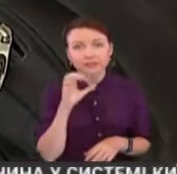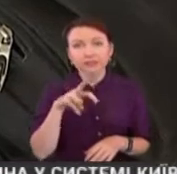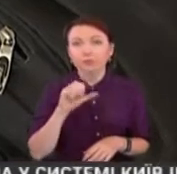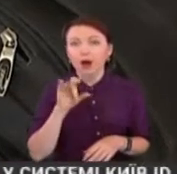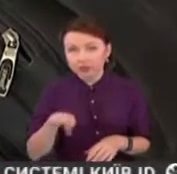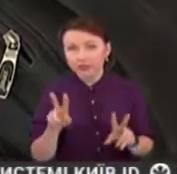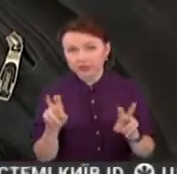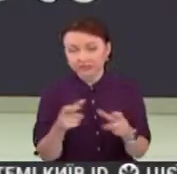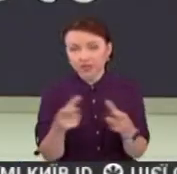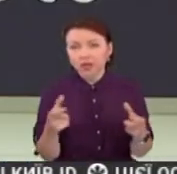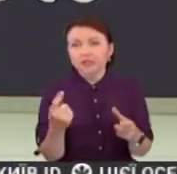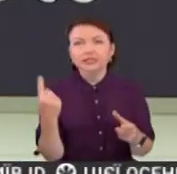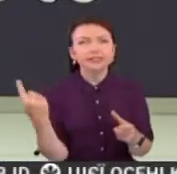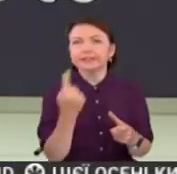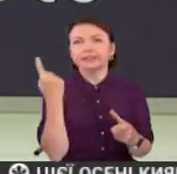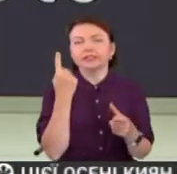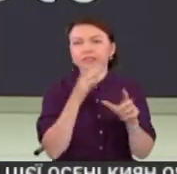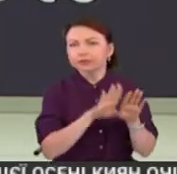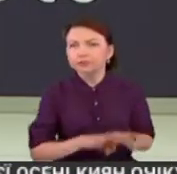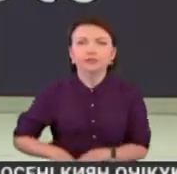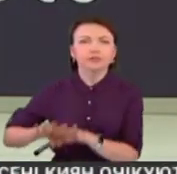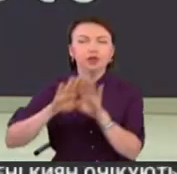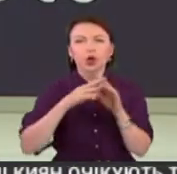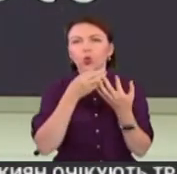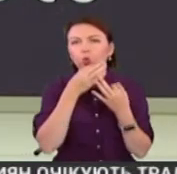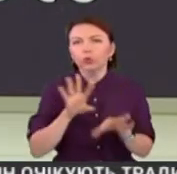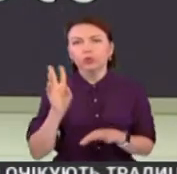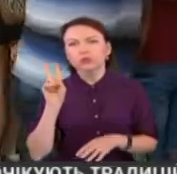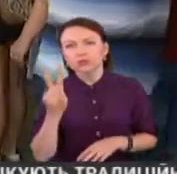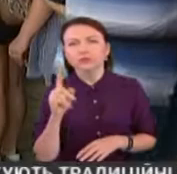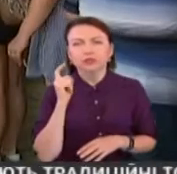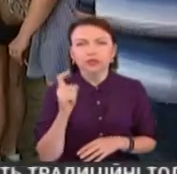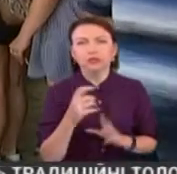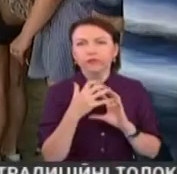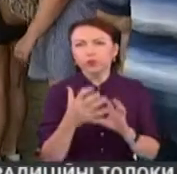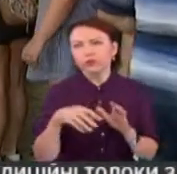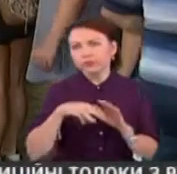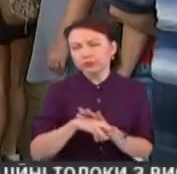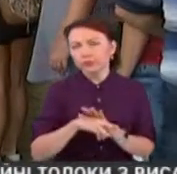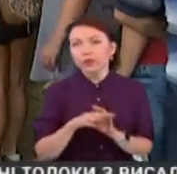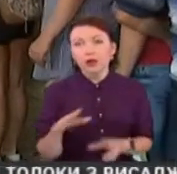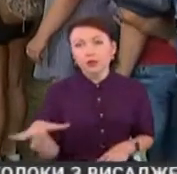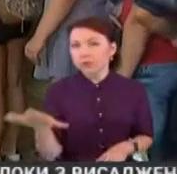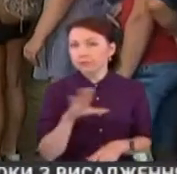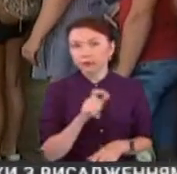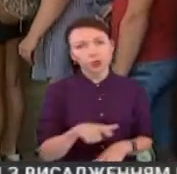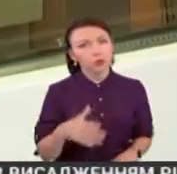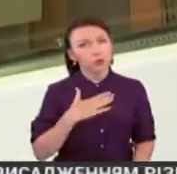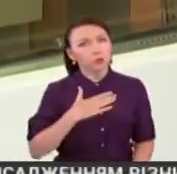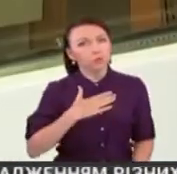єдиного електронного квитка для оплати проїзду у громадському транспорті Києва. Втім, не всі задоволені